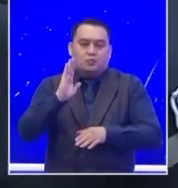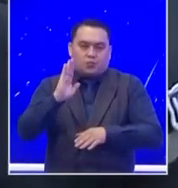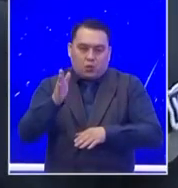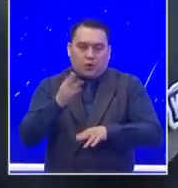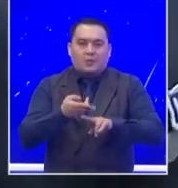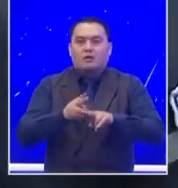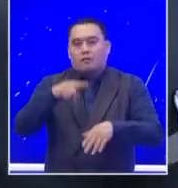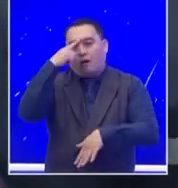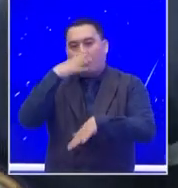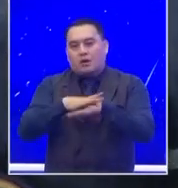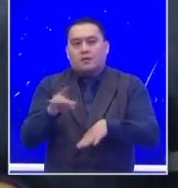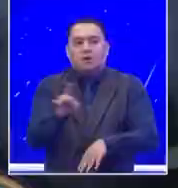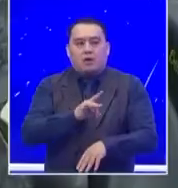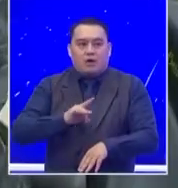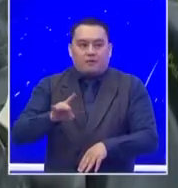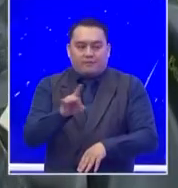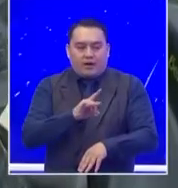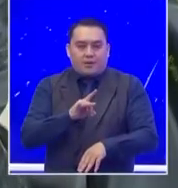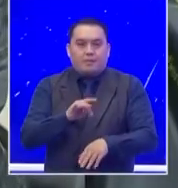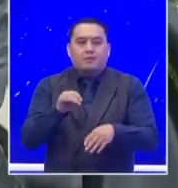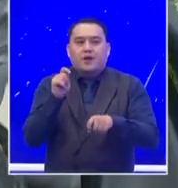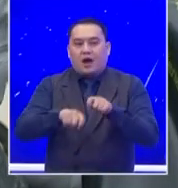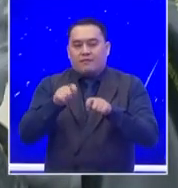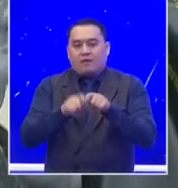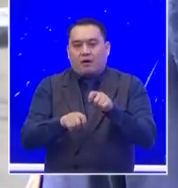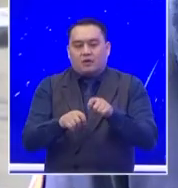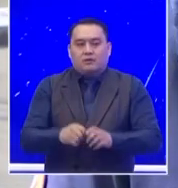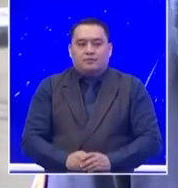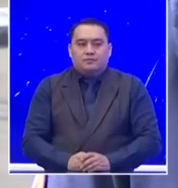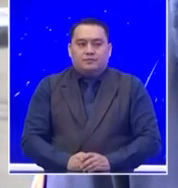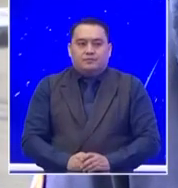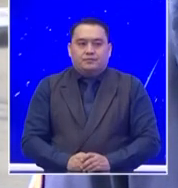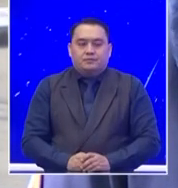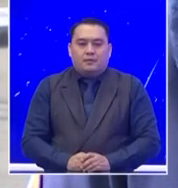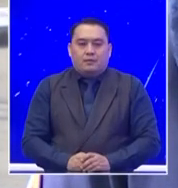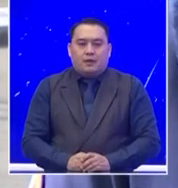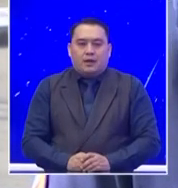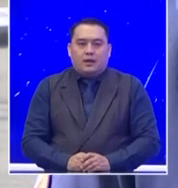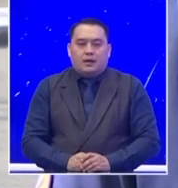во главе с акимом района Багдатом Карасаевым проверили один из них.